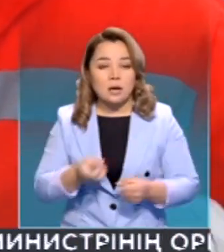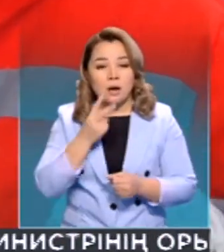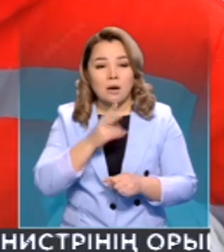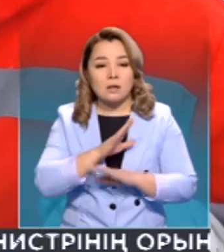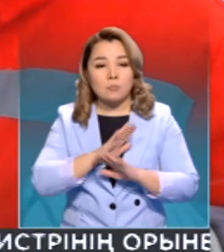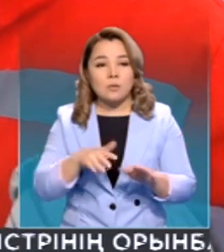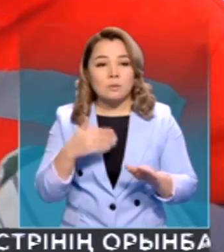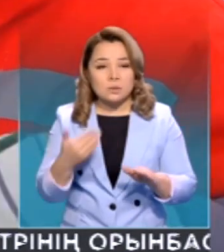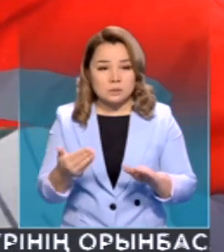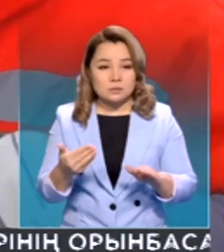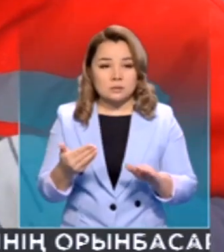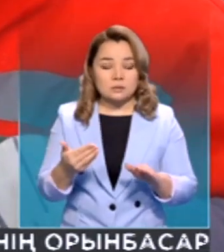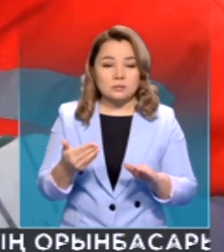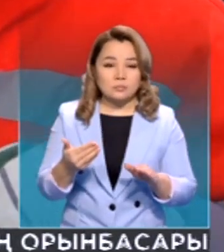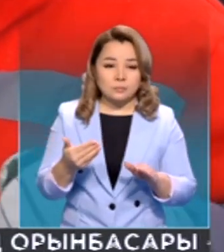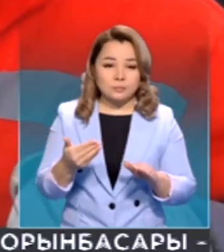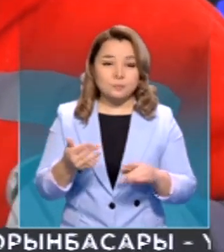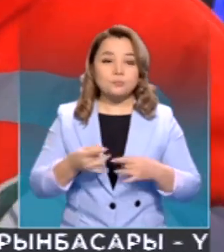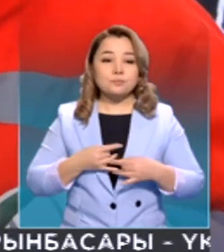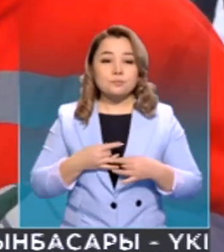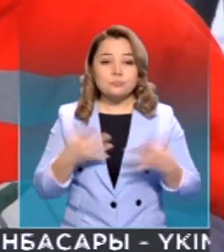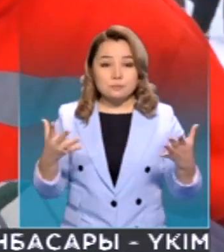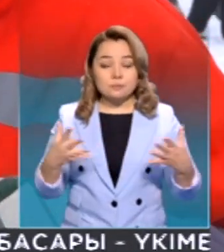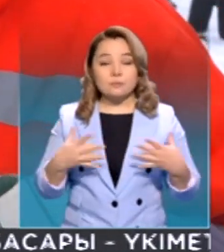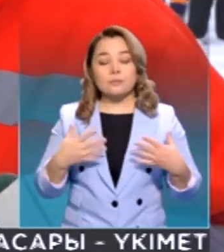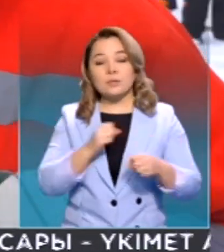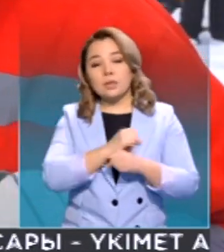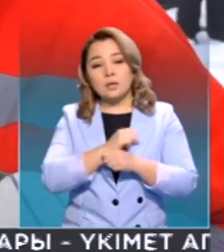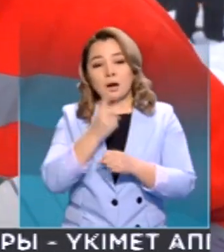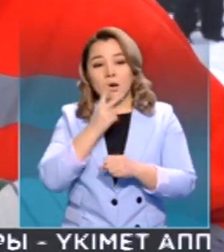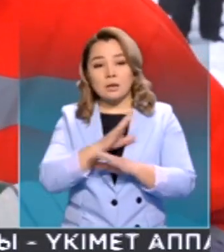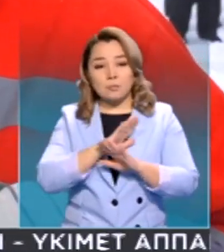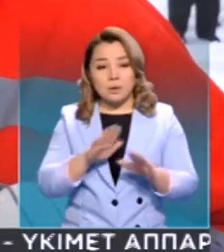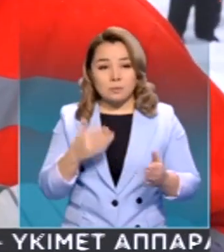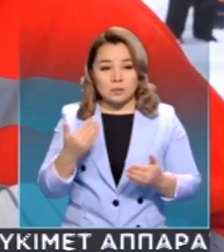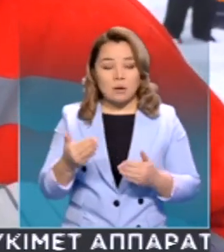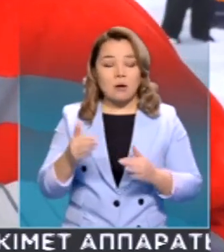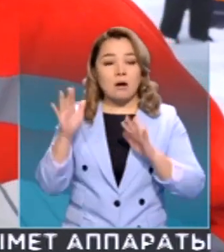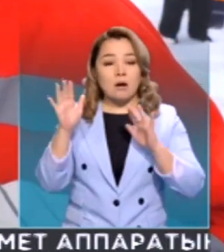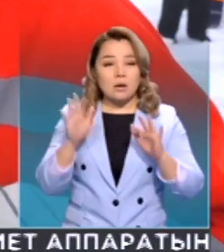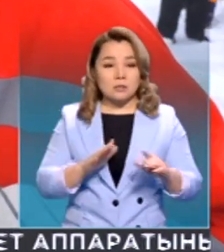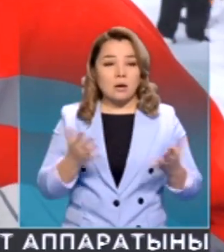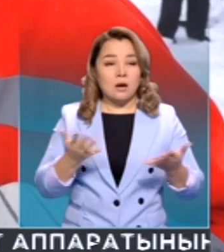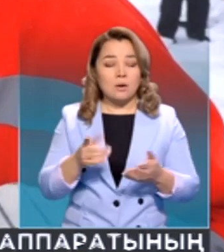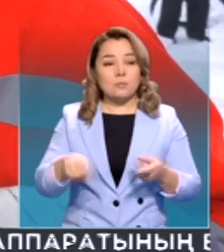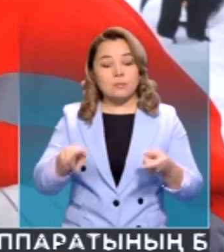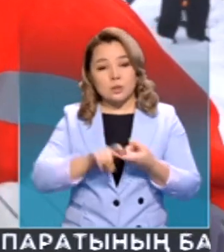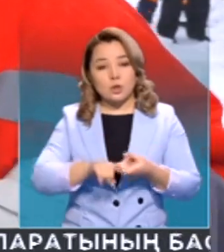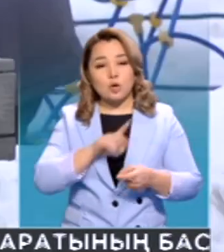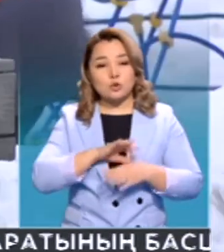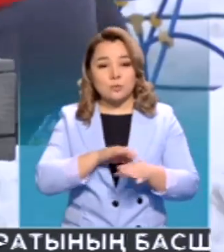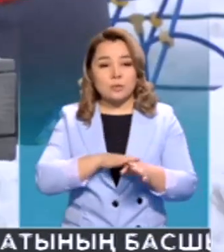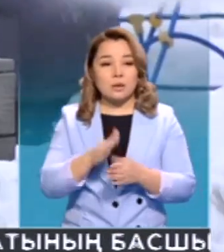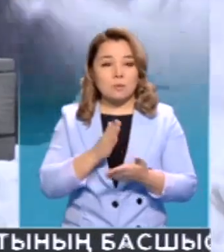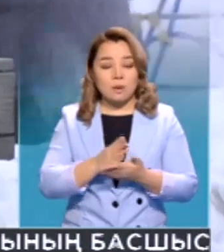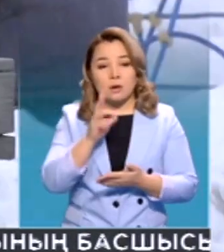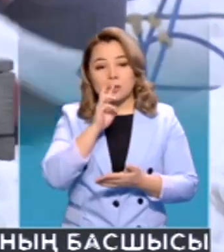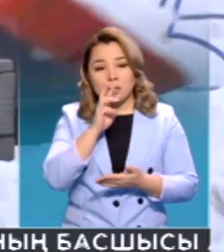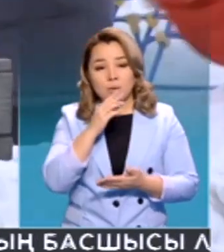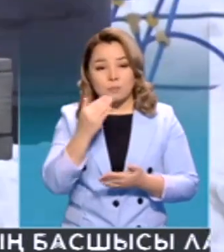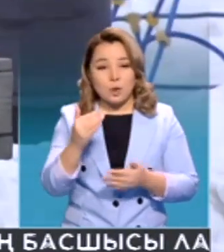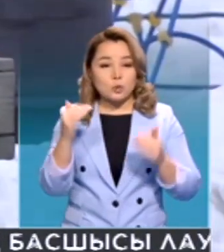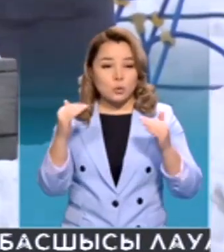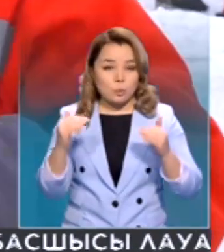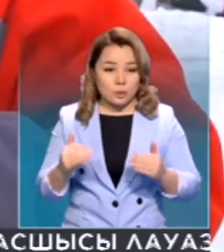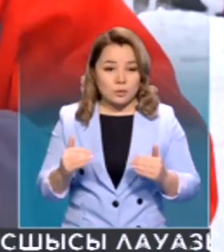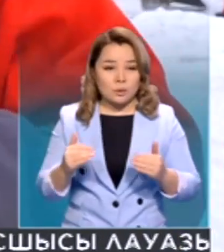қарамаймыз. Мейрамда, демалыстарда да қарамаймыз. Қардың жауы қалай жауса солай жұмысқа шыға береміз. Зарплатамыз